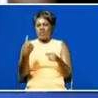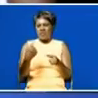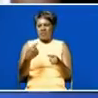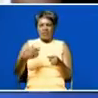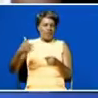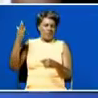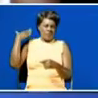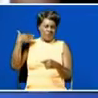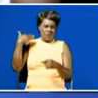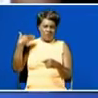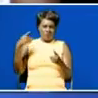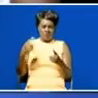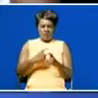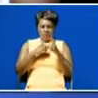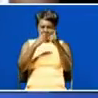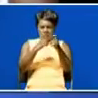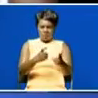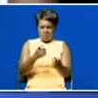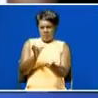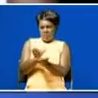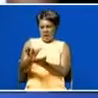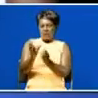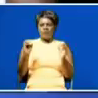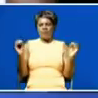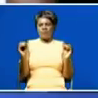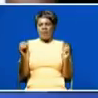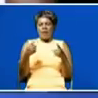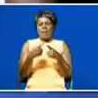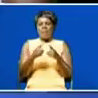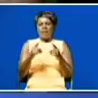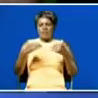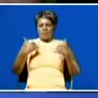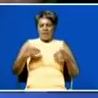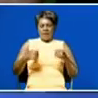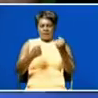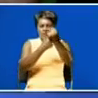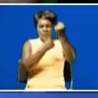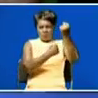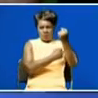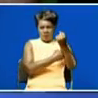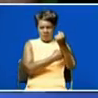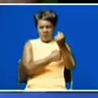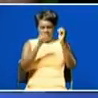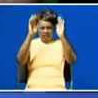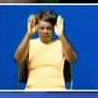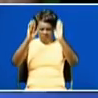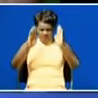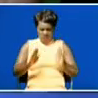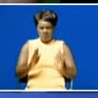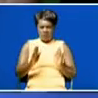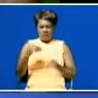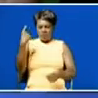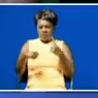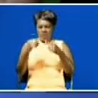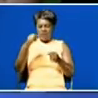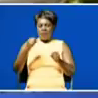miaka ya awali, mshindi hata tuzwa fedha zozote zile, lakini kwa wachezaji na mashabiki ni debi muhimu na ushindi